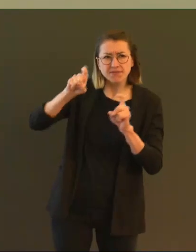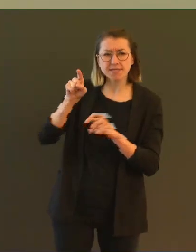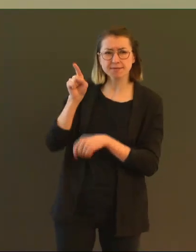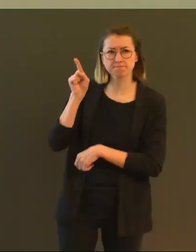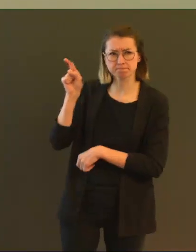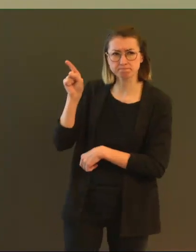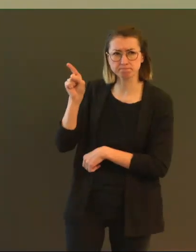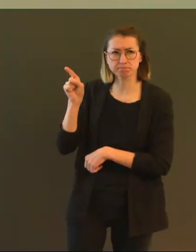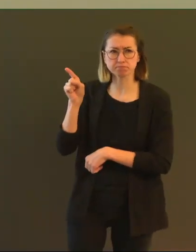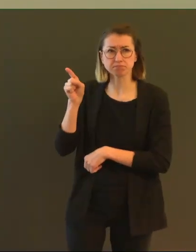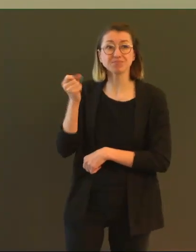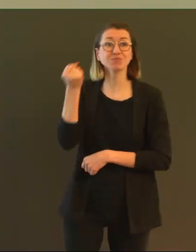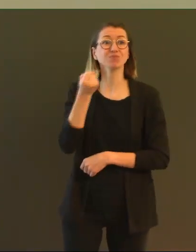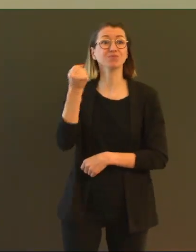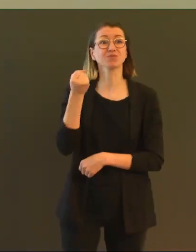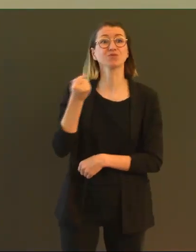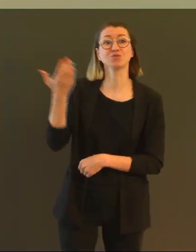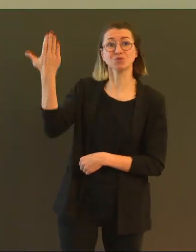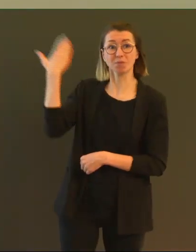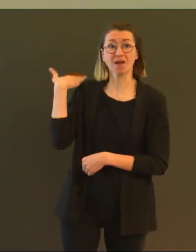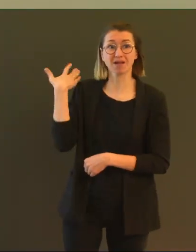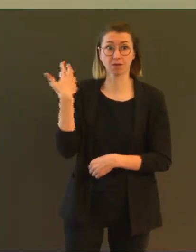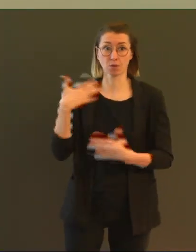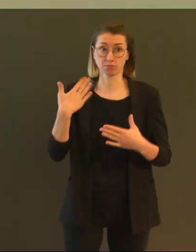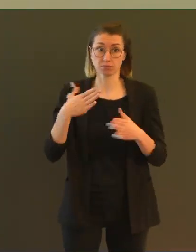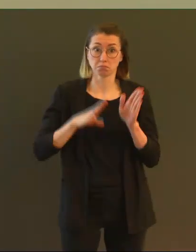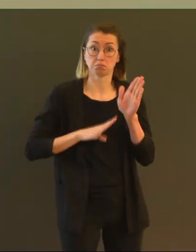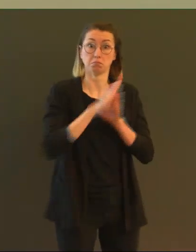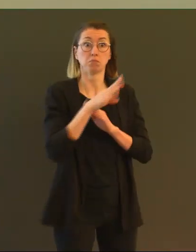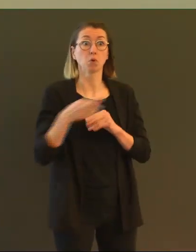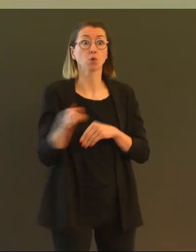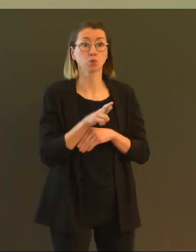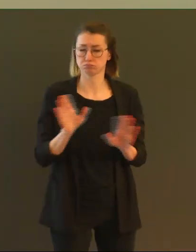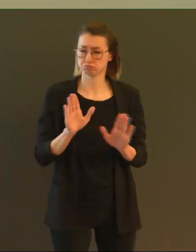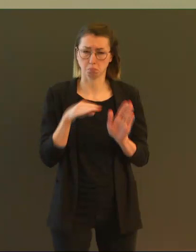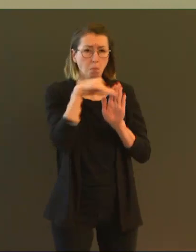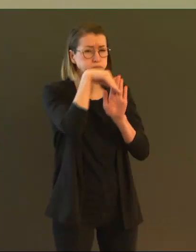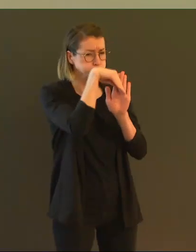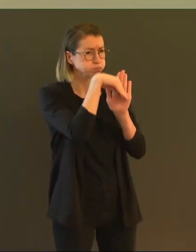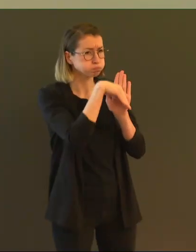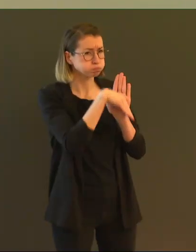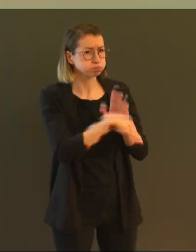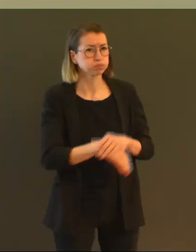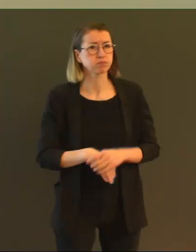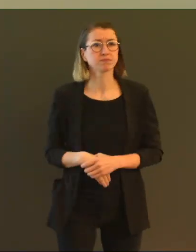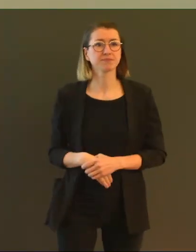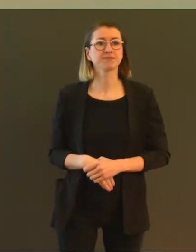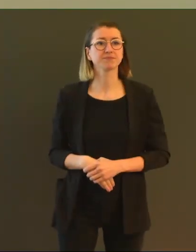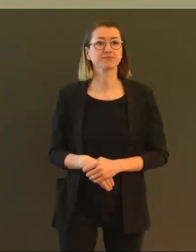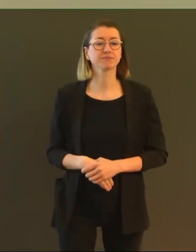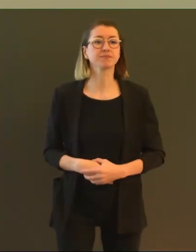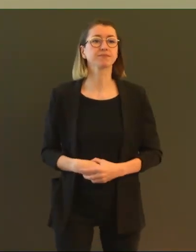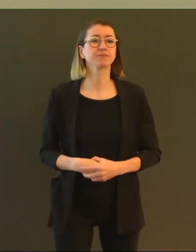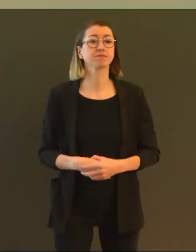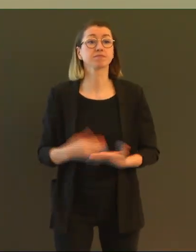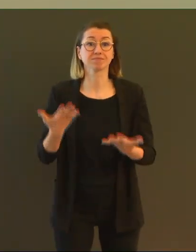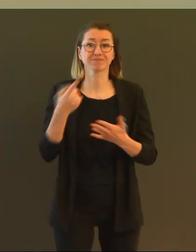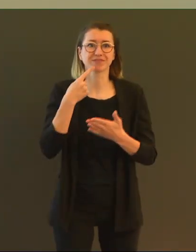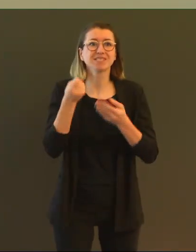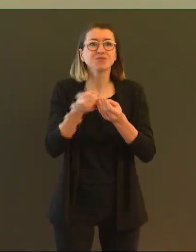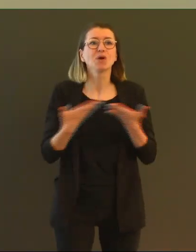la dernière semaine en Belgique. On peut donc dire que, d'un point de vue global, la situation par rapport à cet indicateur